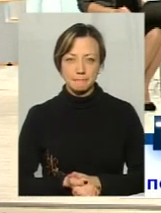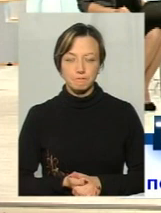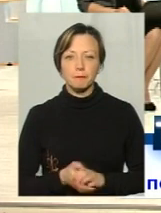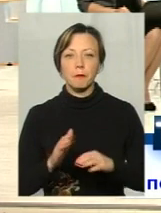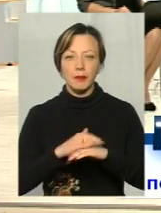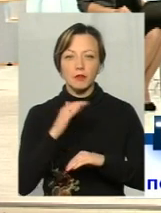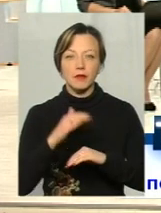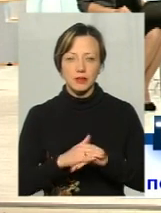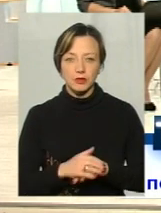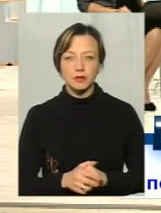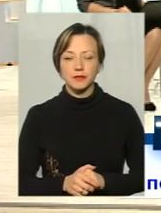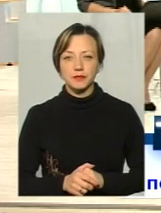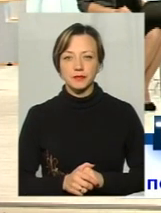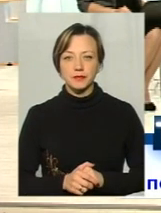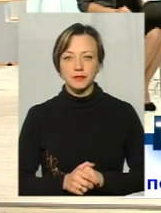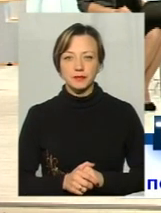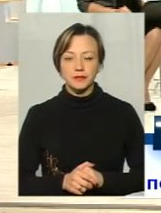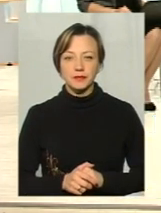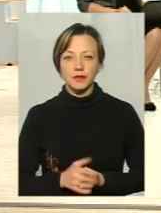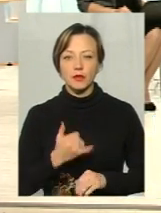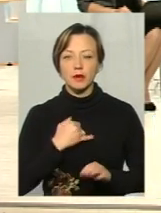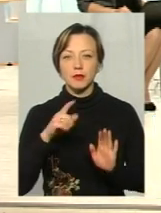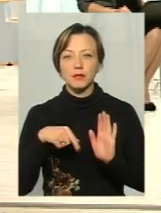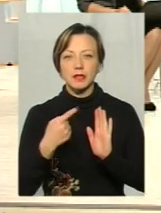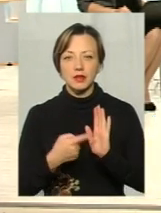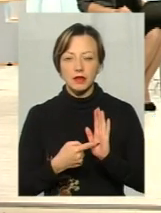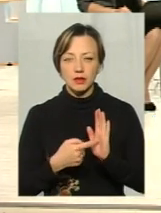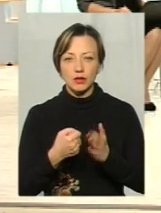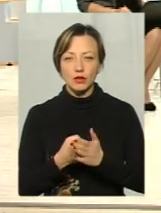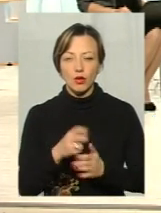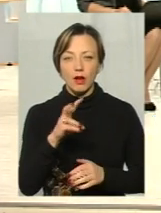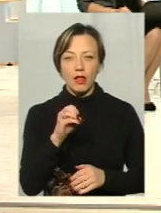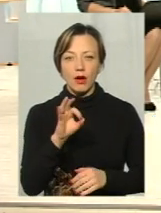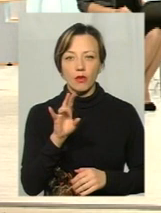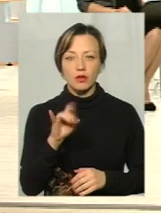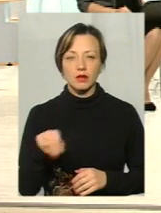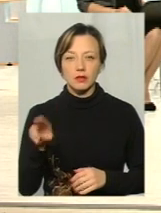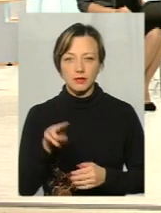Добрий вечір. Добрий вечір. У мене питання до пана Леоніда.